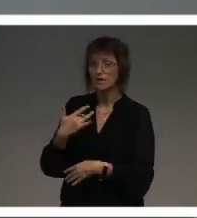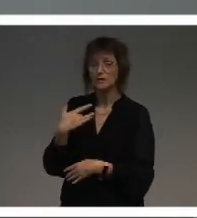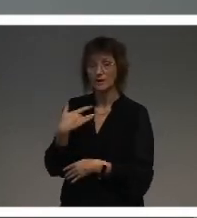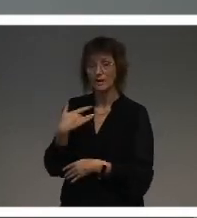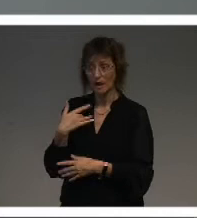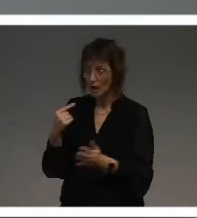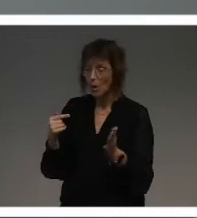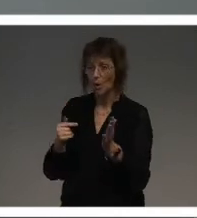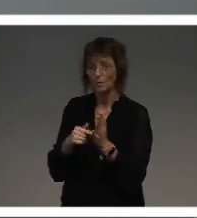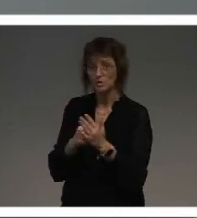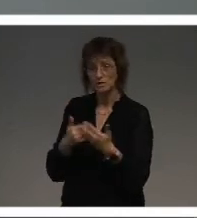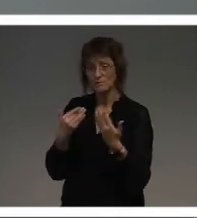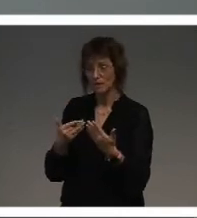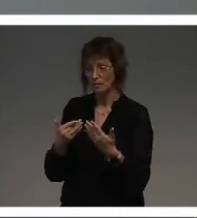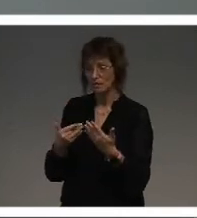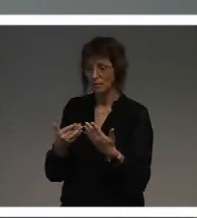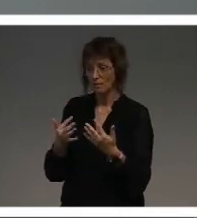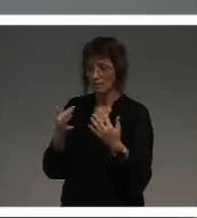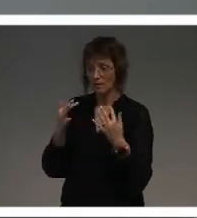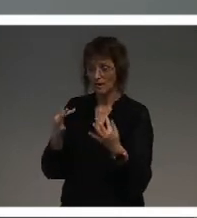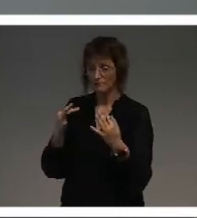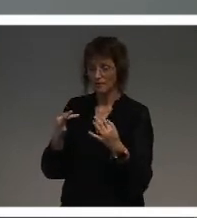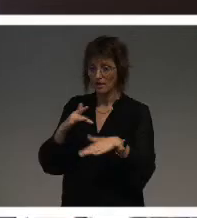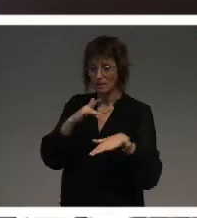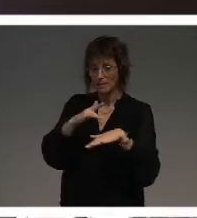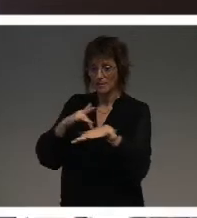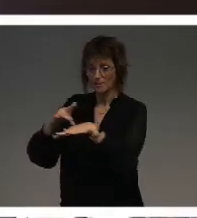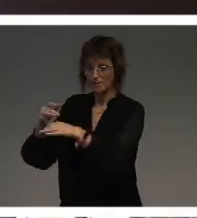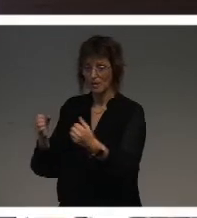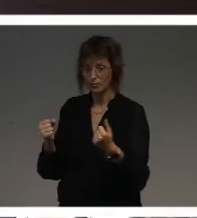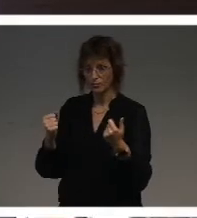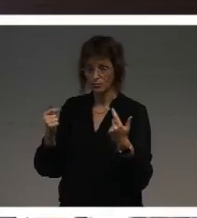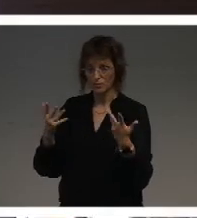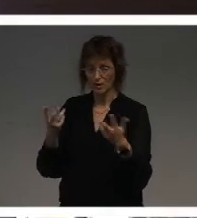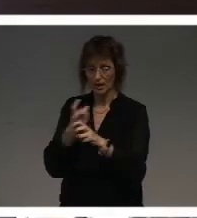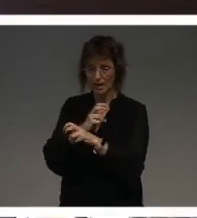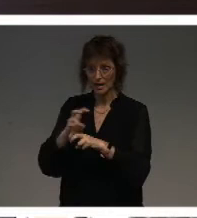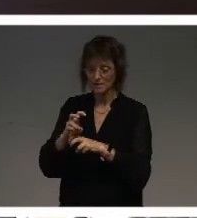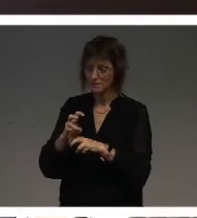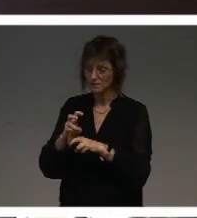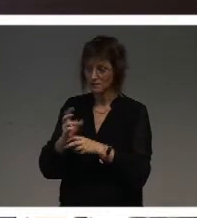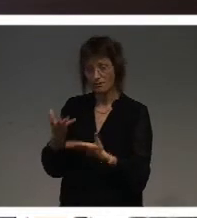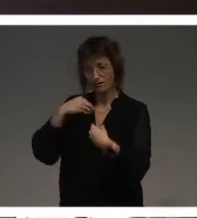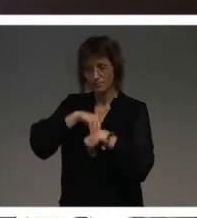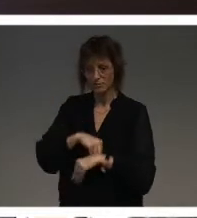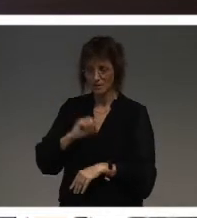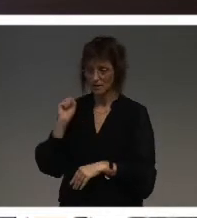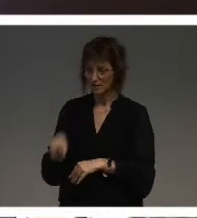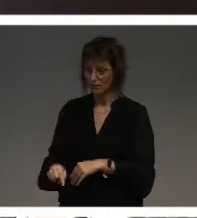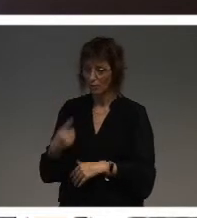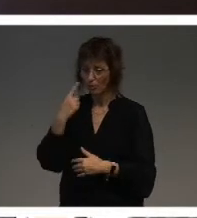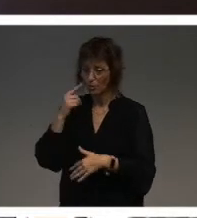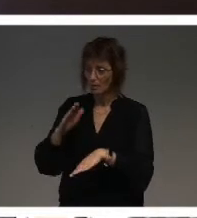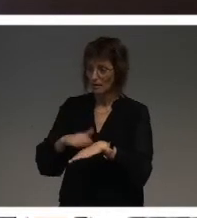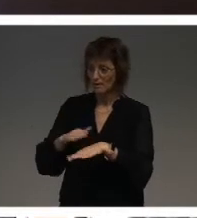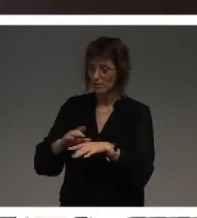à justement prendre en compte cette dimension de la polyexposition, des risques multiples, pour essayer de prévenir